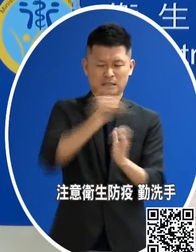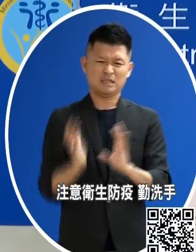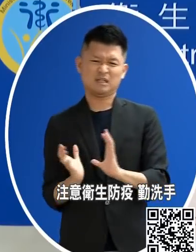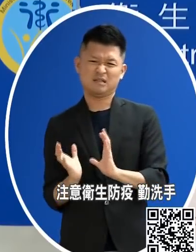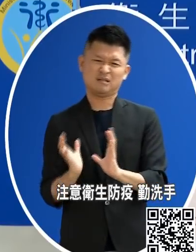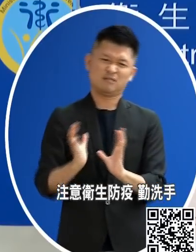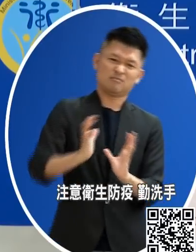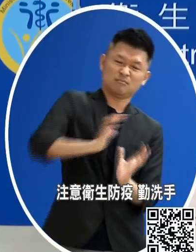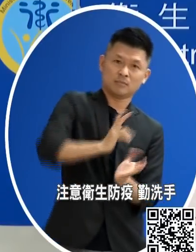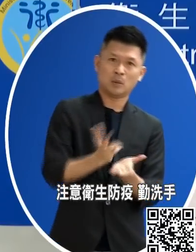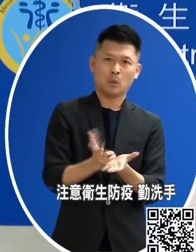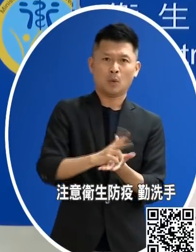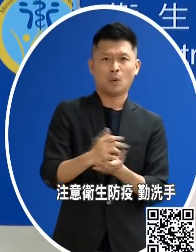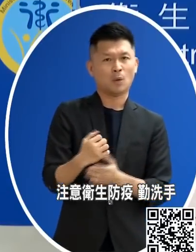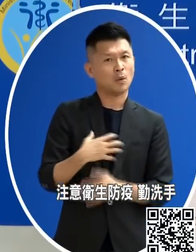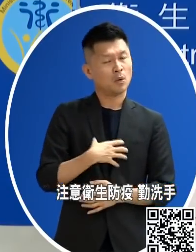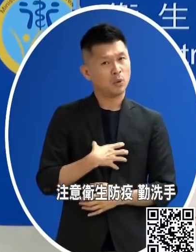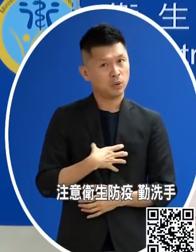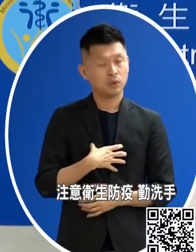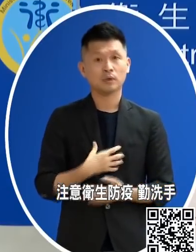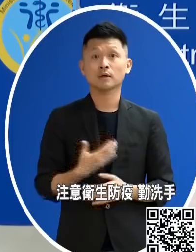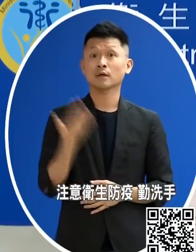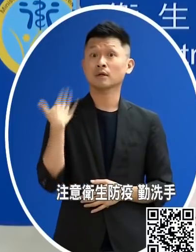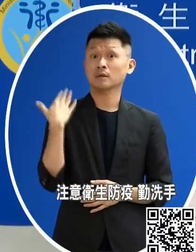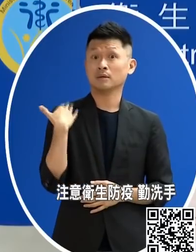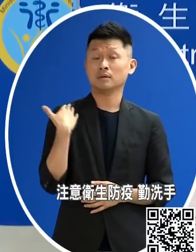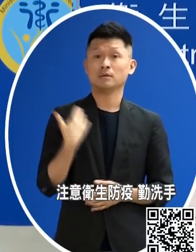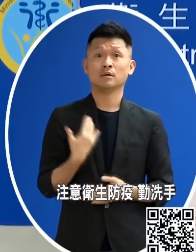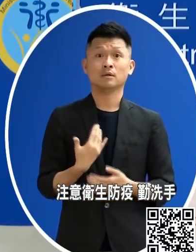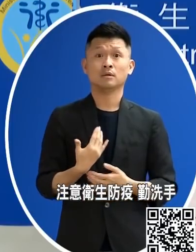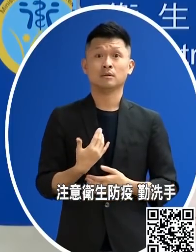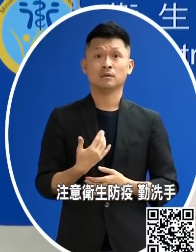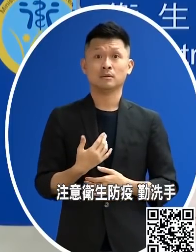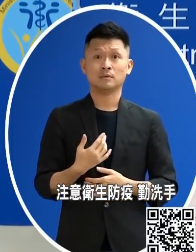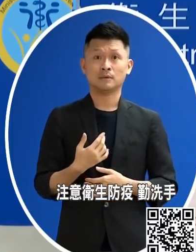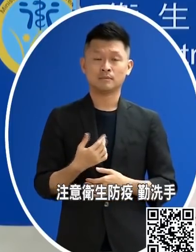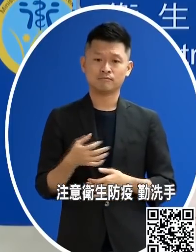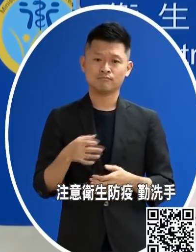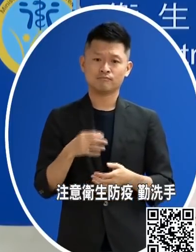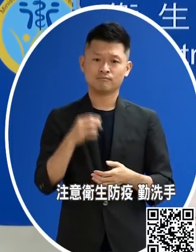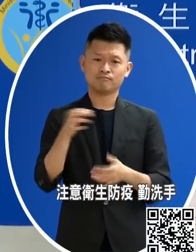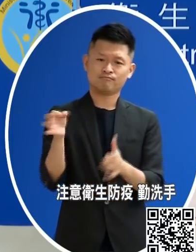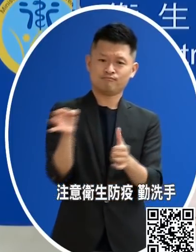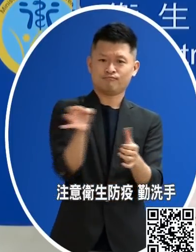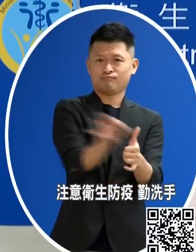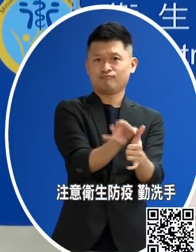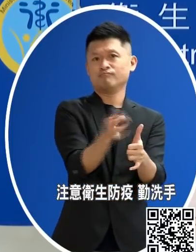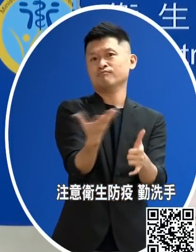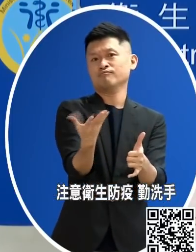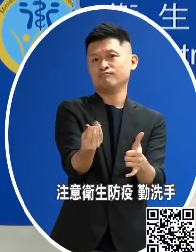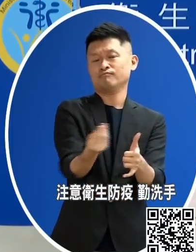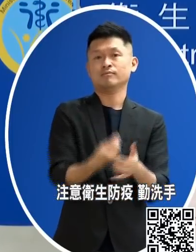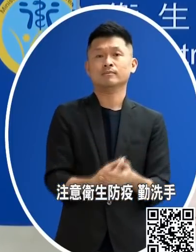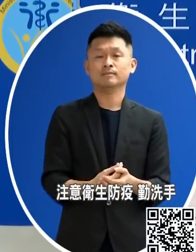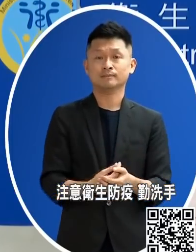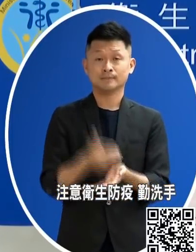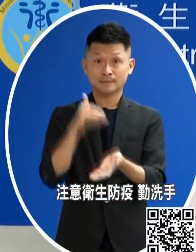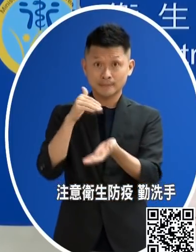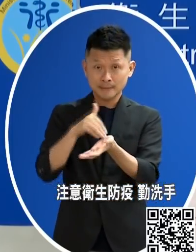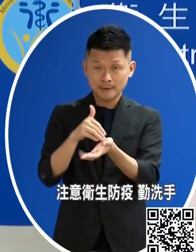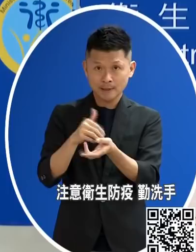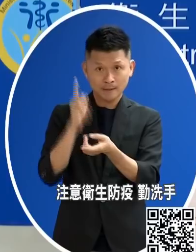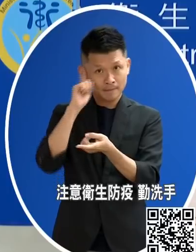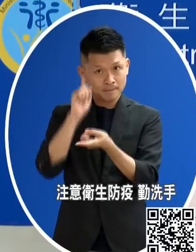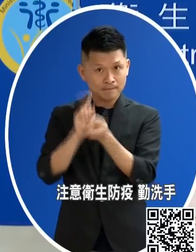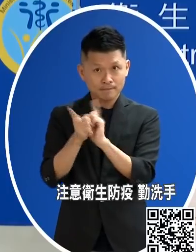精神，那可是过去并没有给特别的给付了，那所以在经过我们的医疗